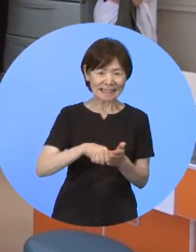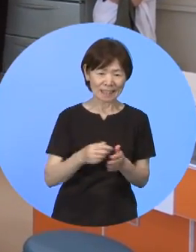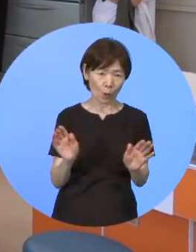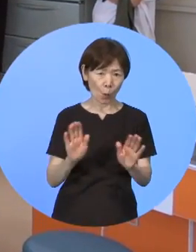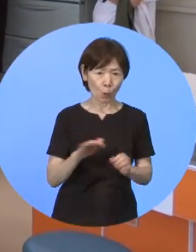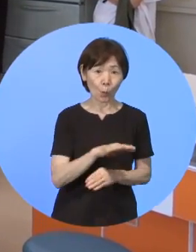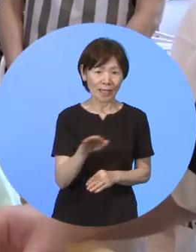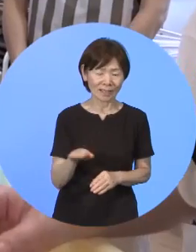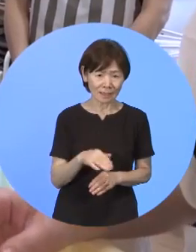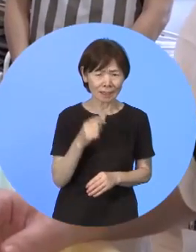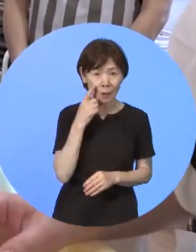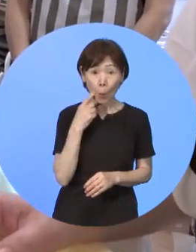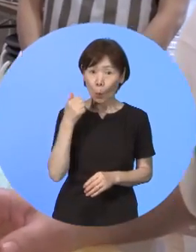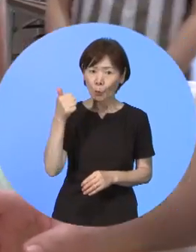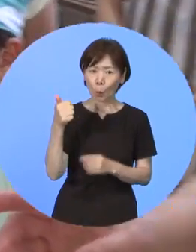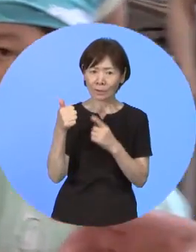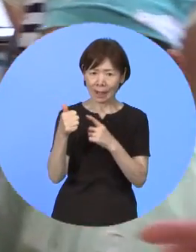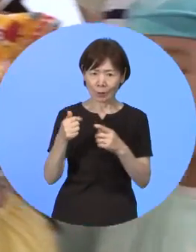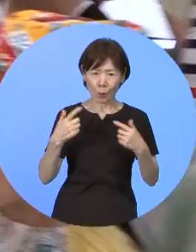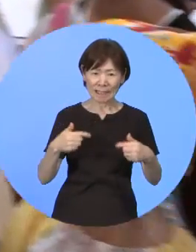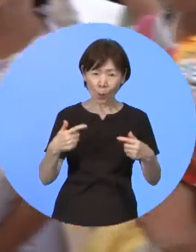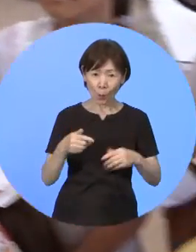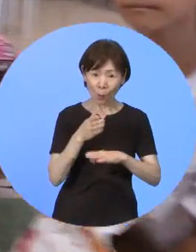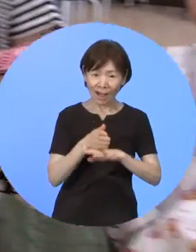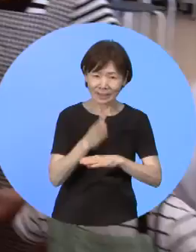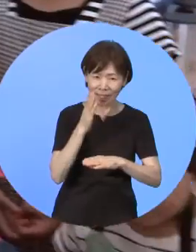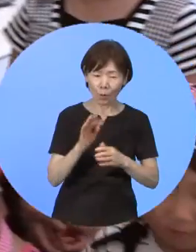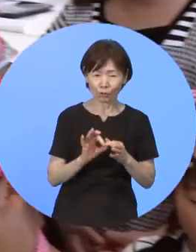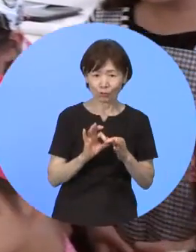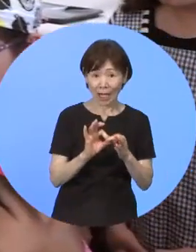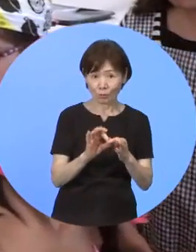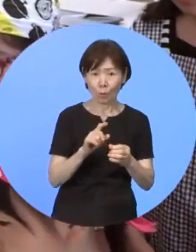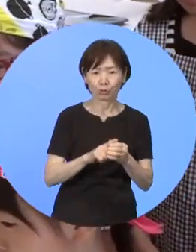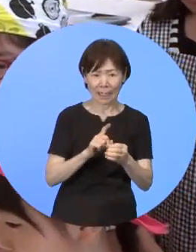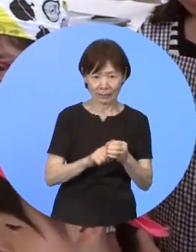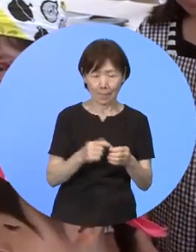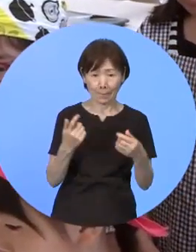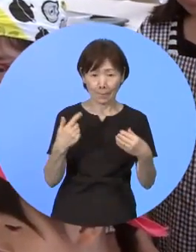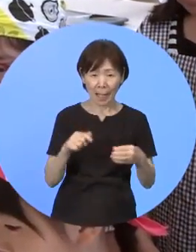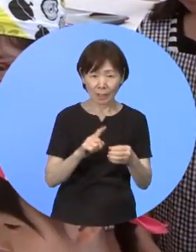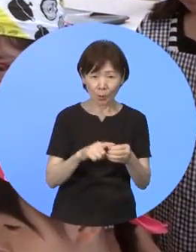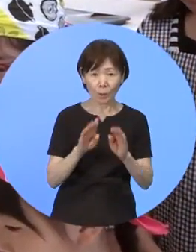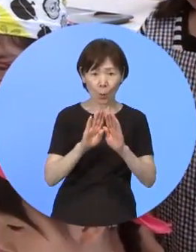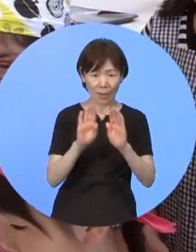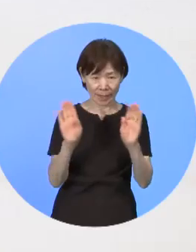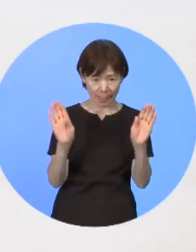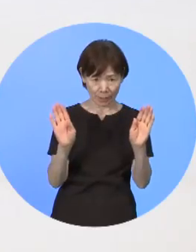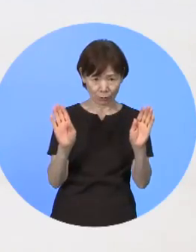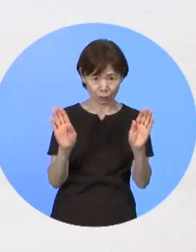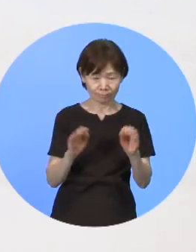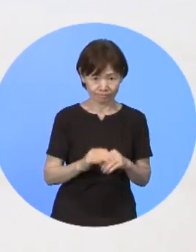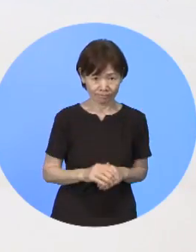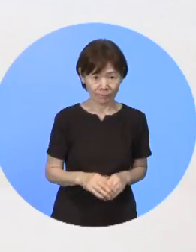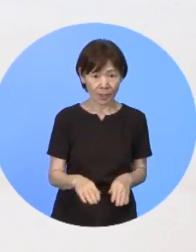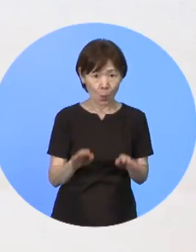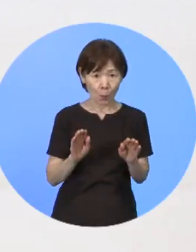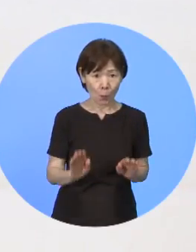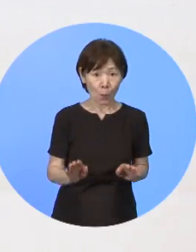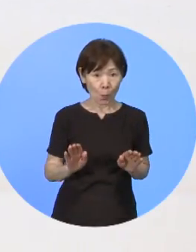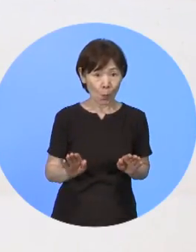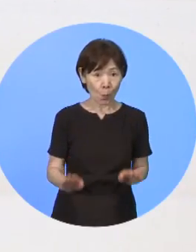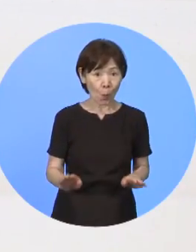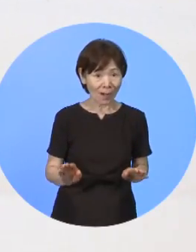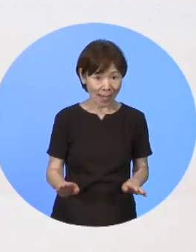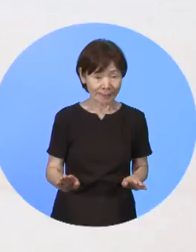地区公民館が地域の子どもたちにお父さんへ日頃の感謝を伝えてもらおうと毎年内容を変えなが